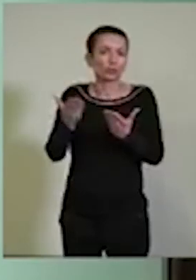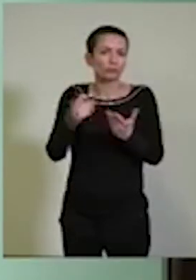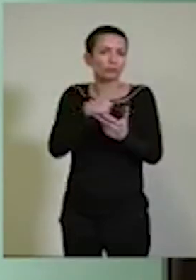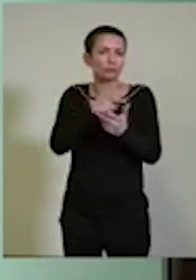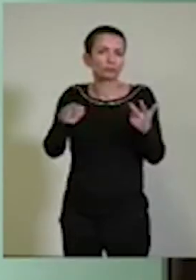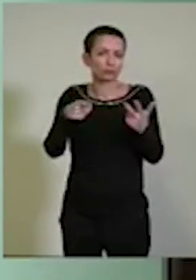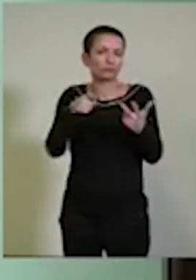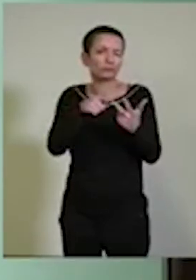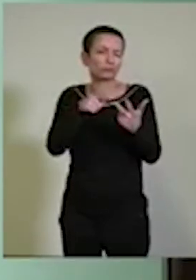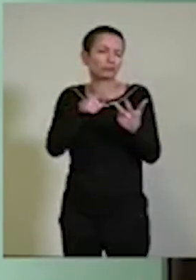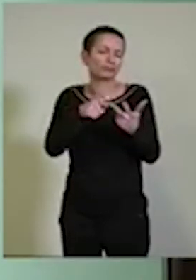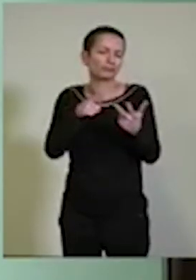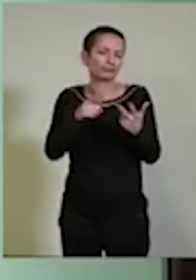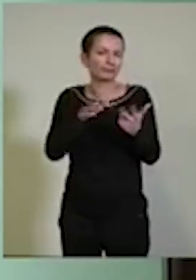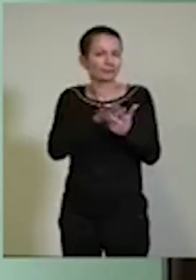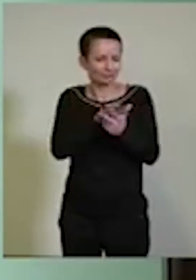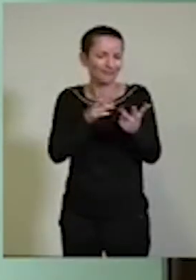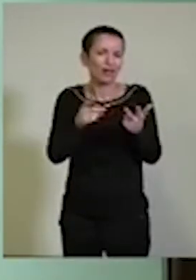attention